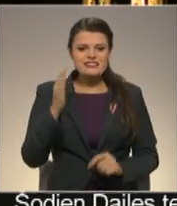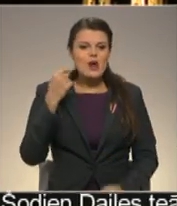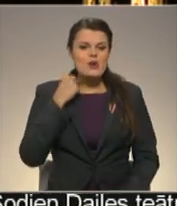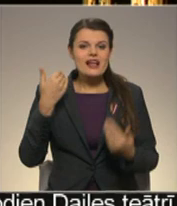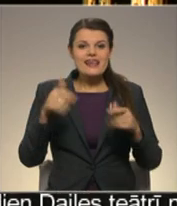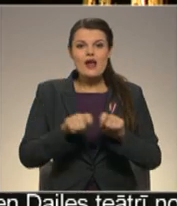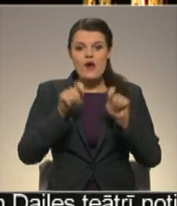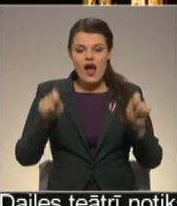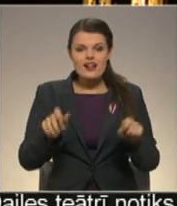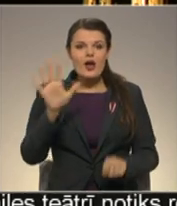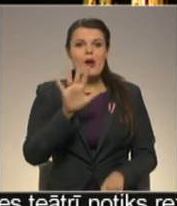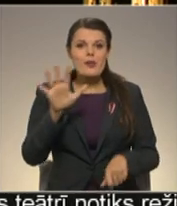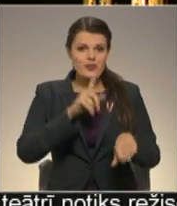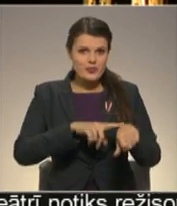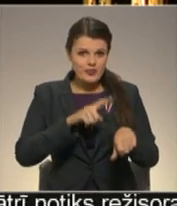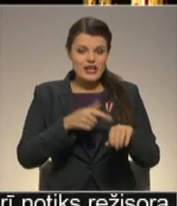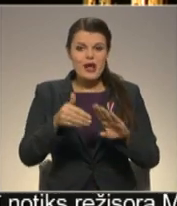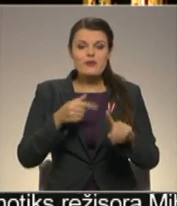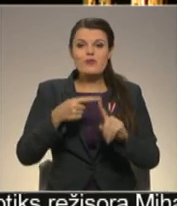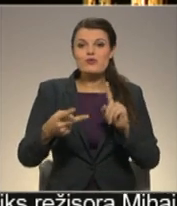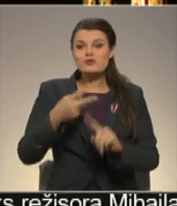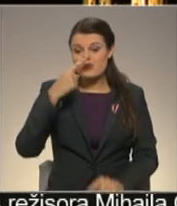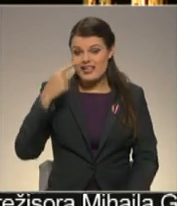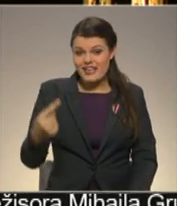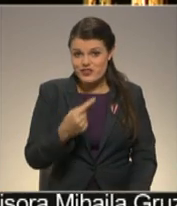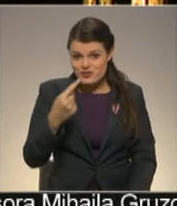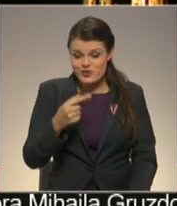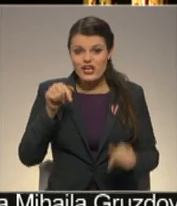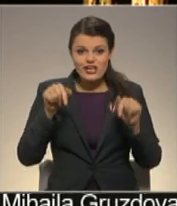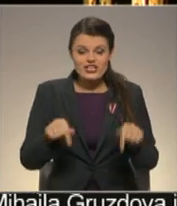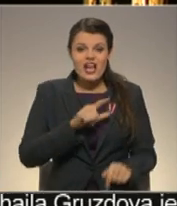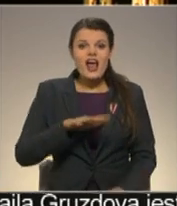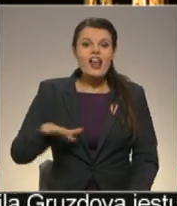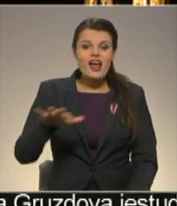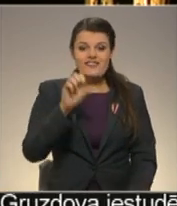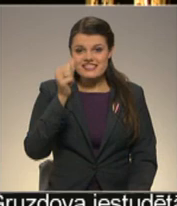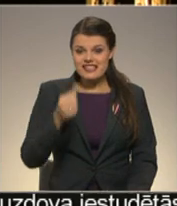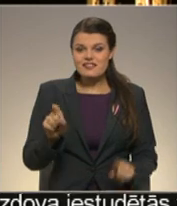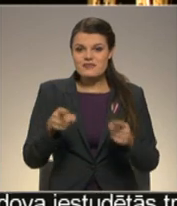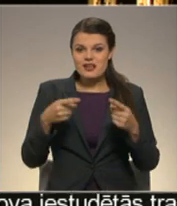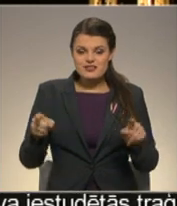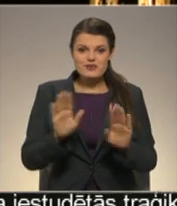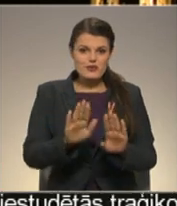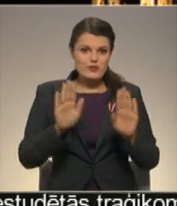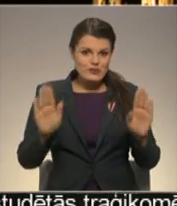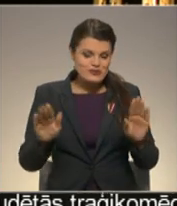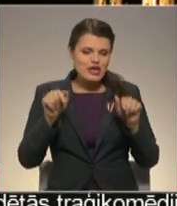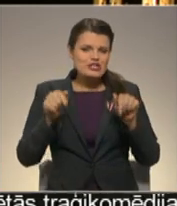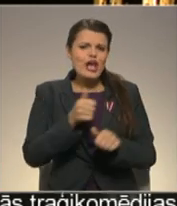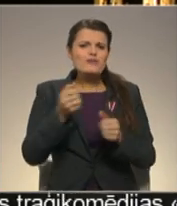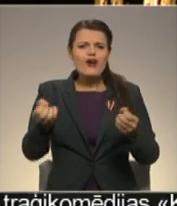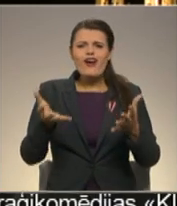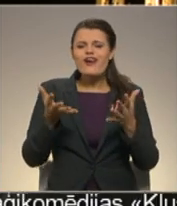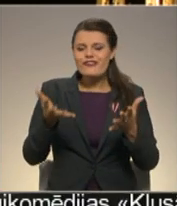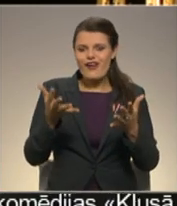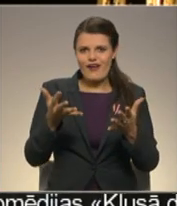jau atklājās 5:00, tātad pirms 1,5 stundas. Un šeit, pie Latvijas Nacionālā mākslas muzeja, tas ir īpaši krāšņis un